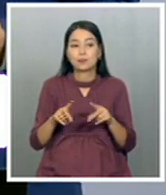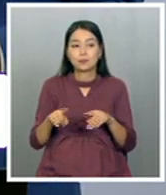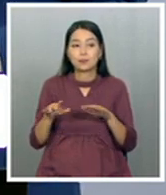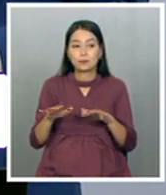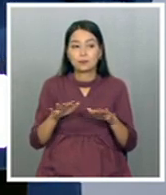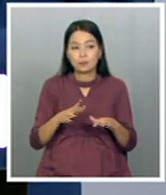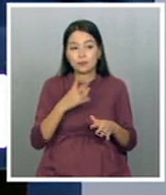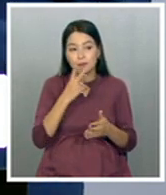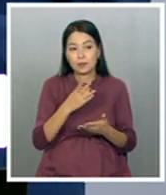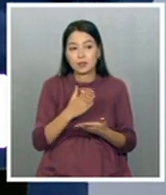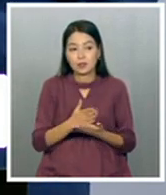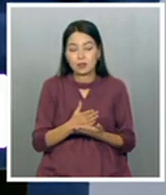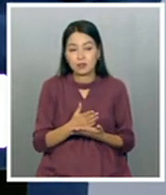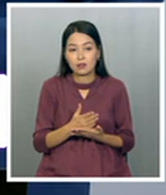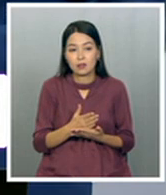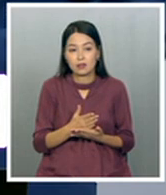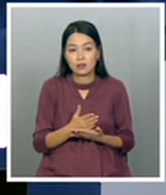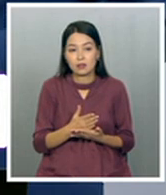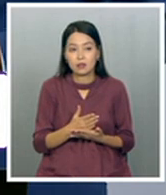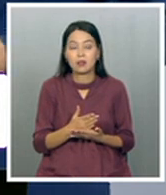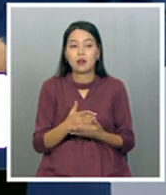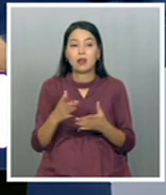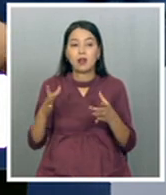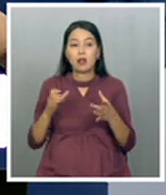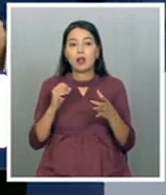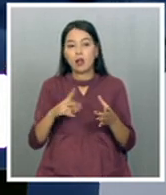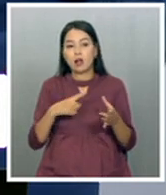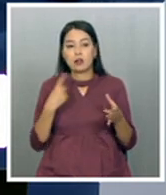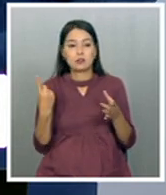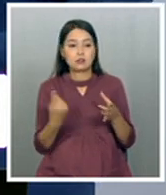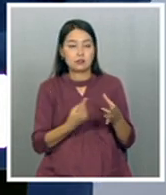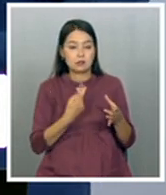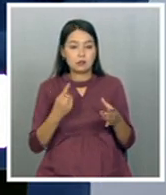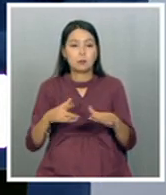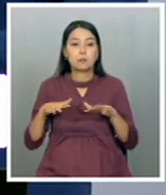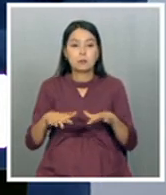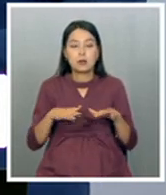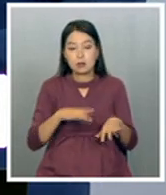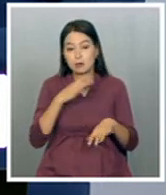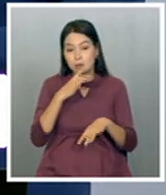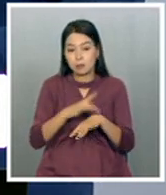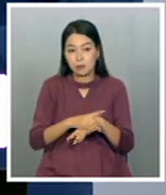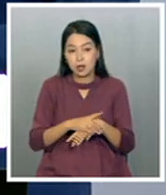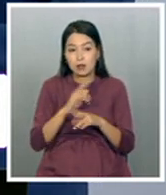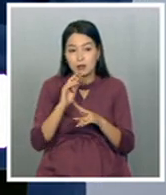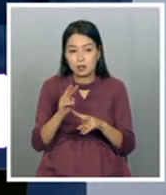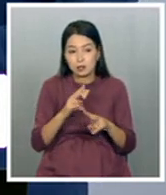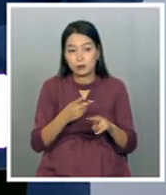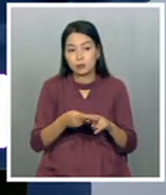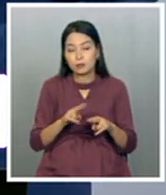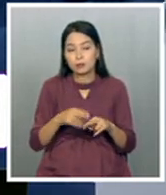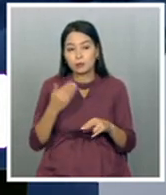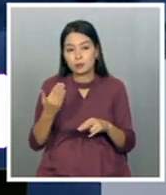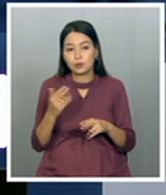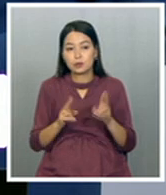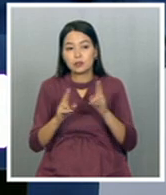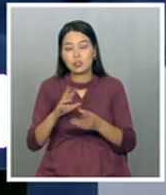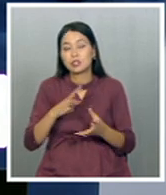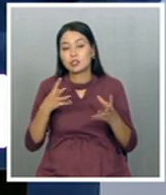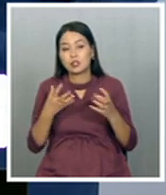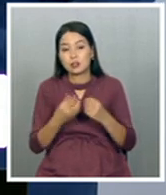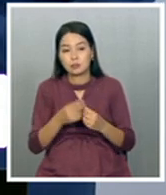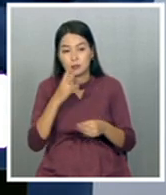жарық шоқтарының айналуы, яғни аспан сферасындағы орналасуын бақылаған сәтте біз осы шарықтауды байқаған